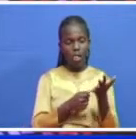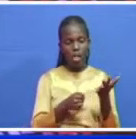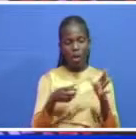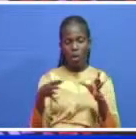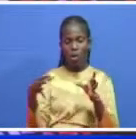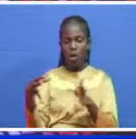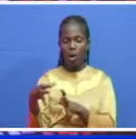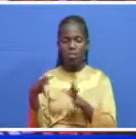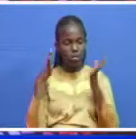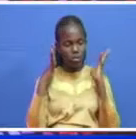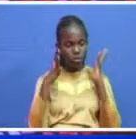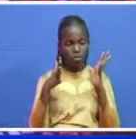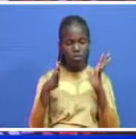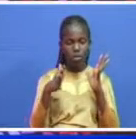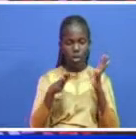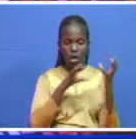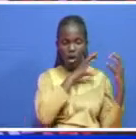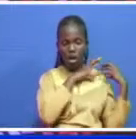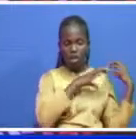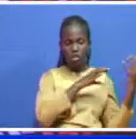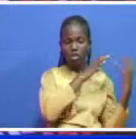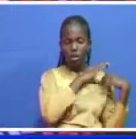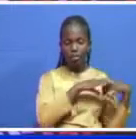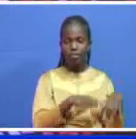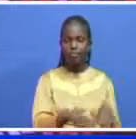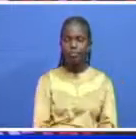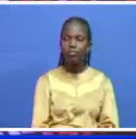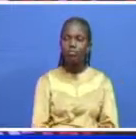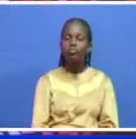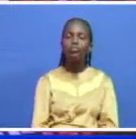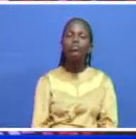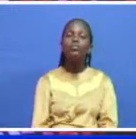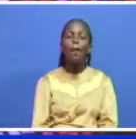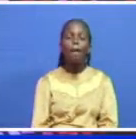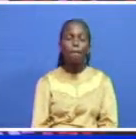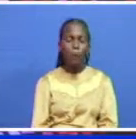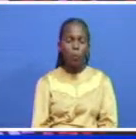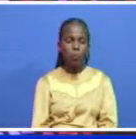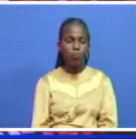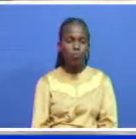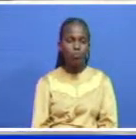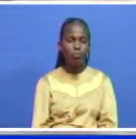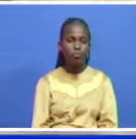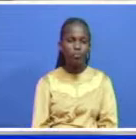mudhenya wa kithiocho Angelina Mose mwabikachadhini kiuna tumba ni siange waino.